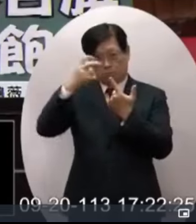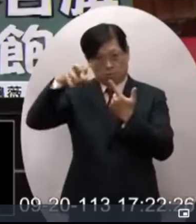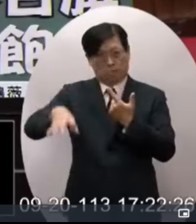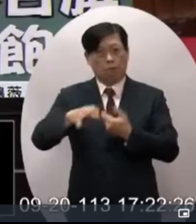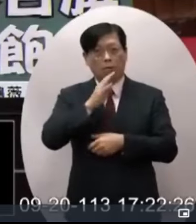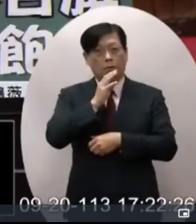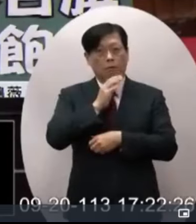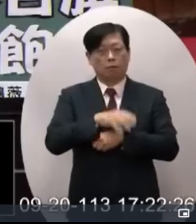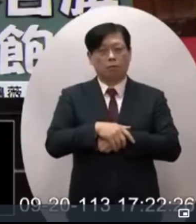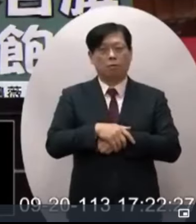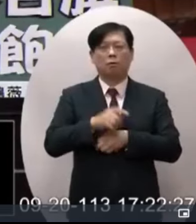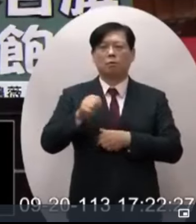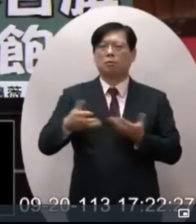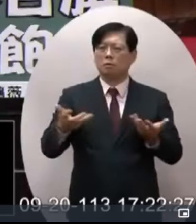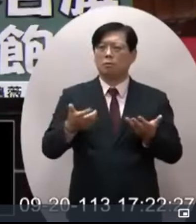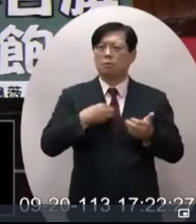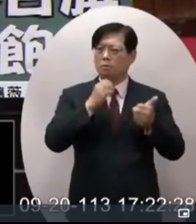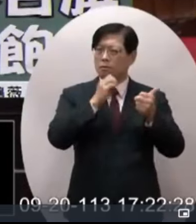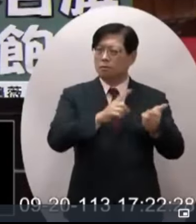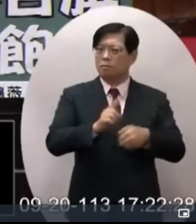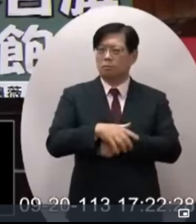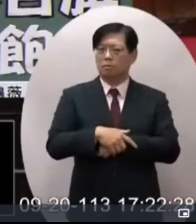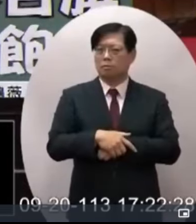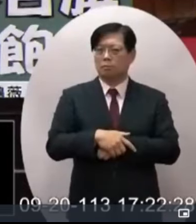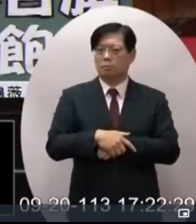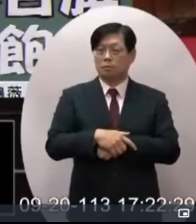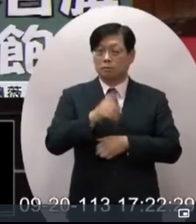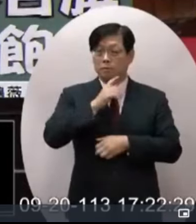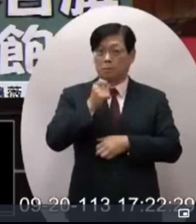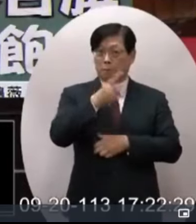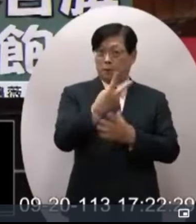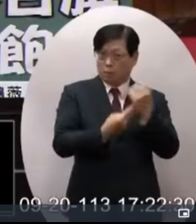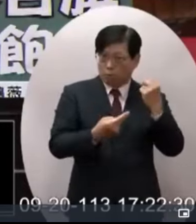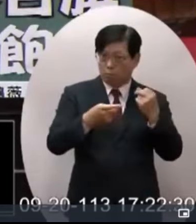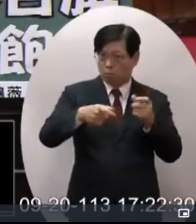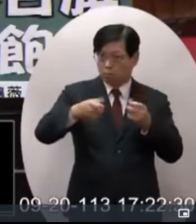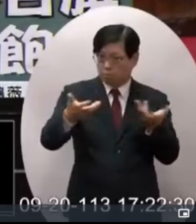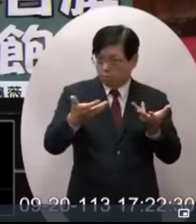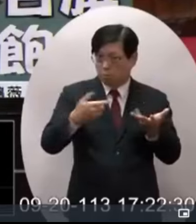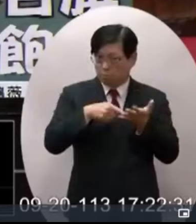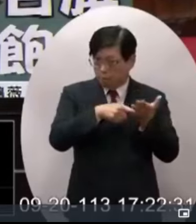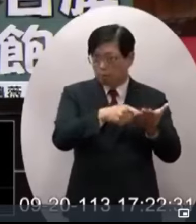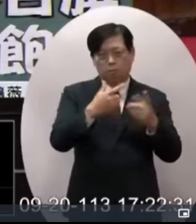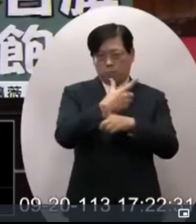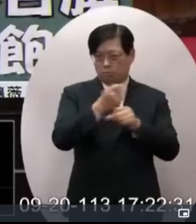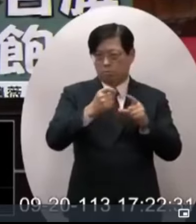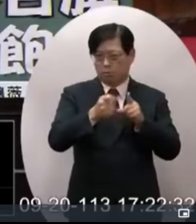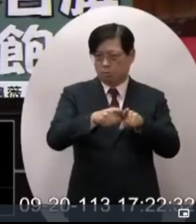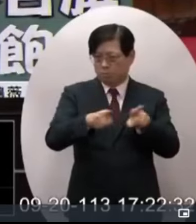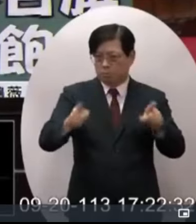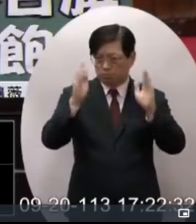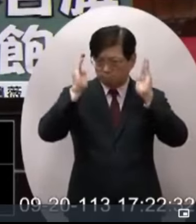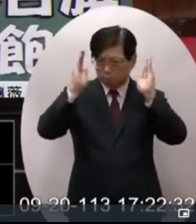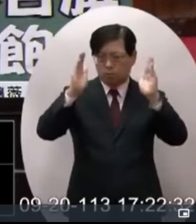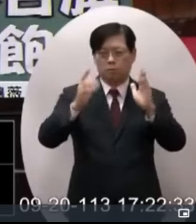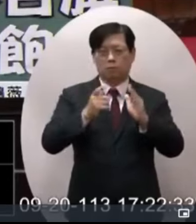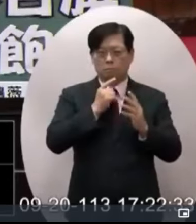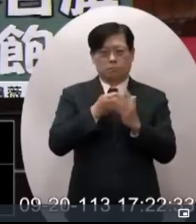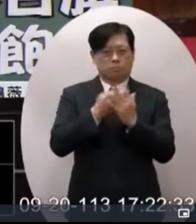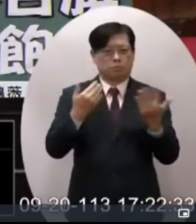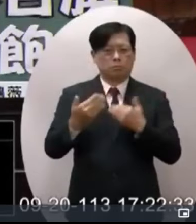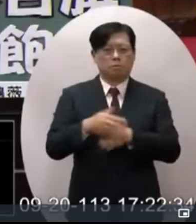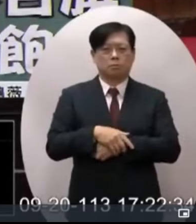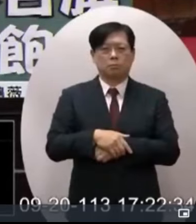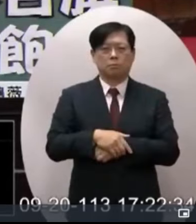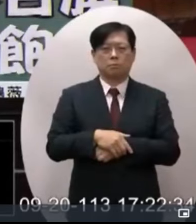了。所以这件事情我要讲的，我们所有的并购案必须要公平公正， 我们就是公平公